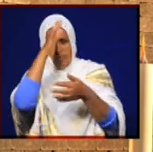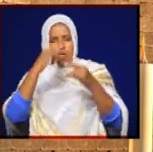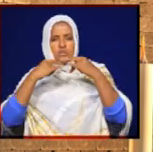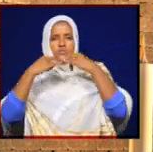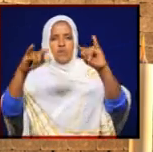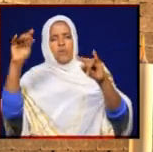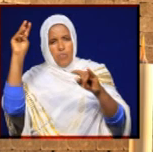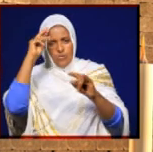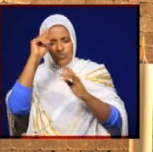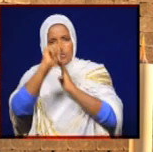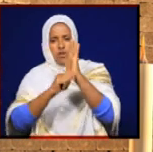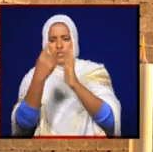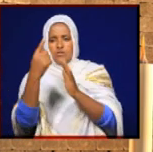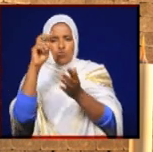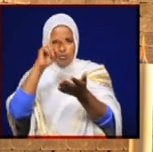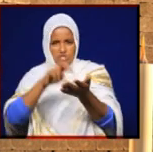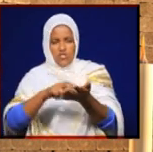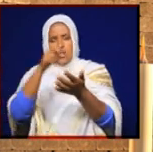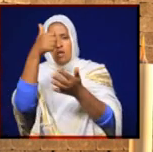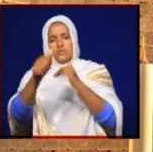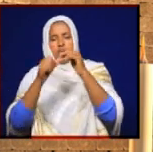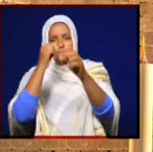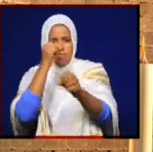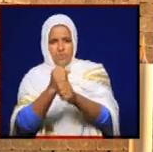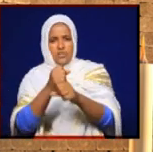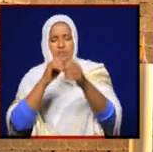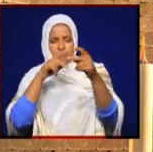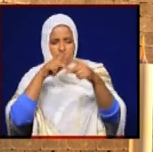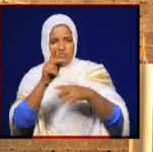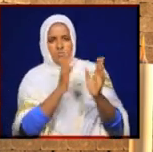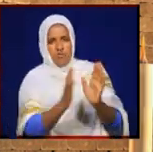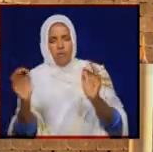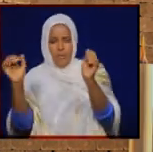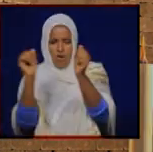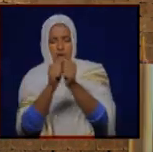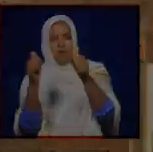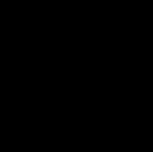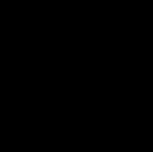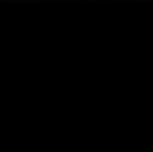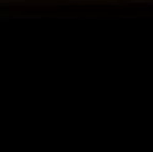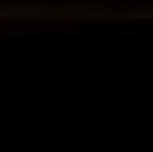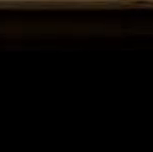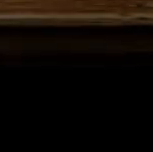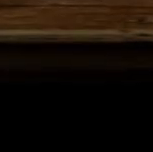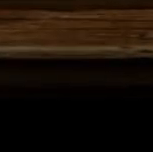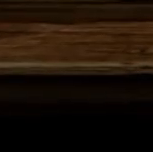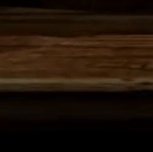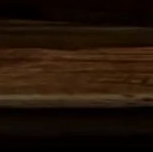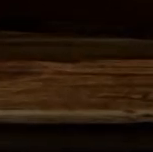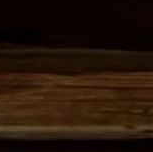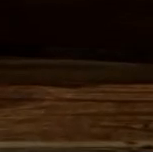አባ ዜና ማርቆስ ነው። ታኅሣሥ 1 2010 ዓመተ ምሕረት የተዘጋጀ ነው። በጋራ እንከታተለው።